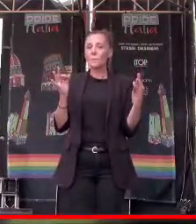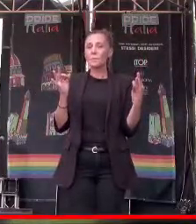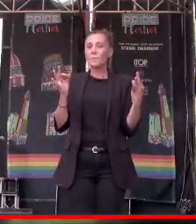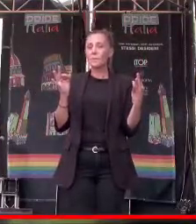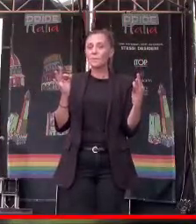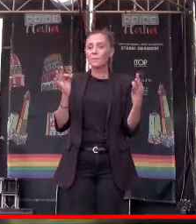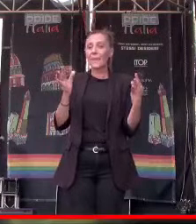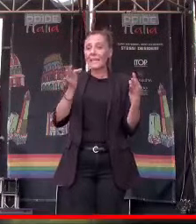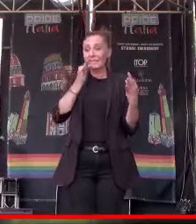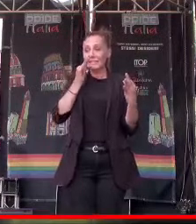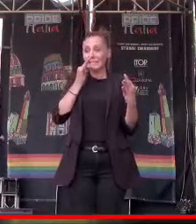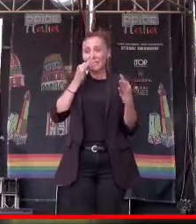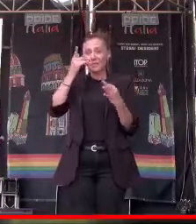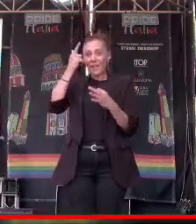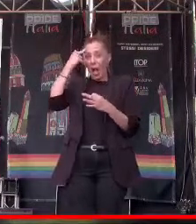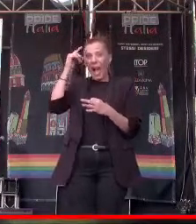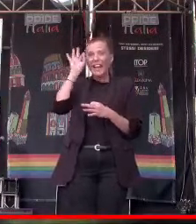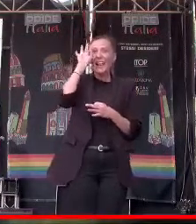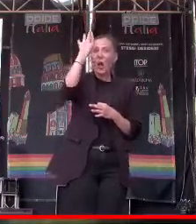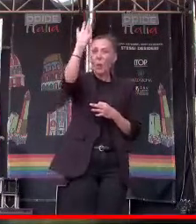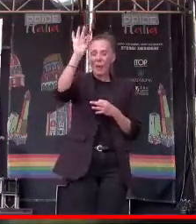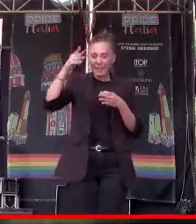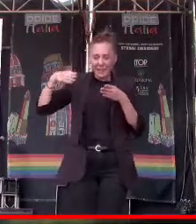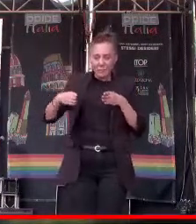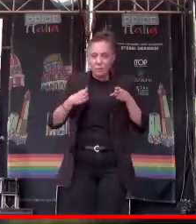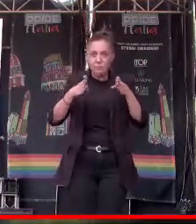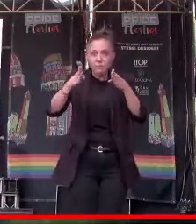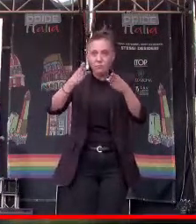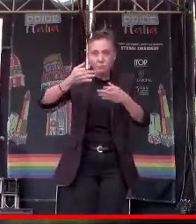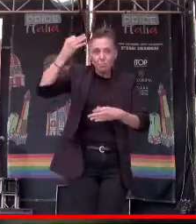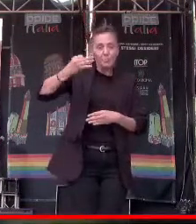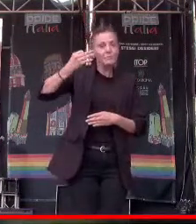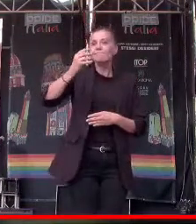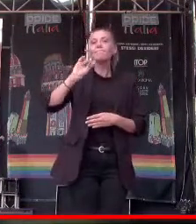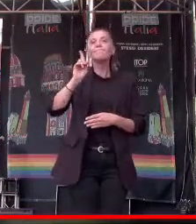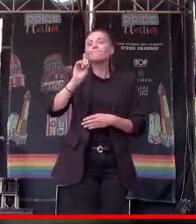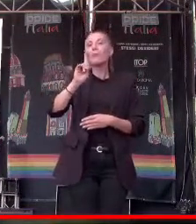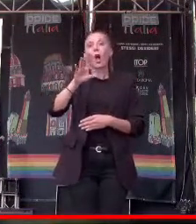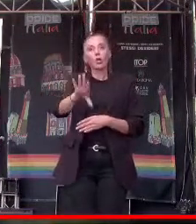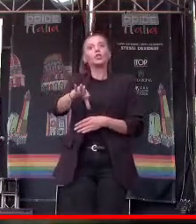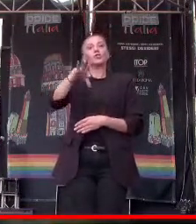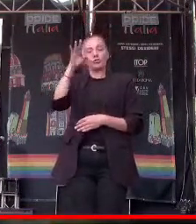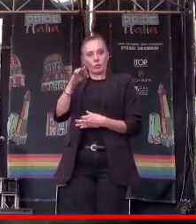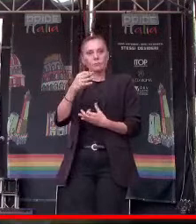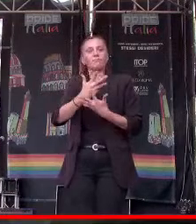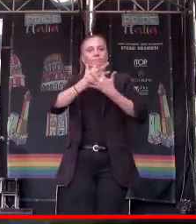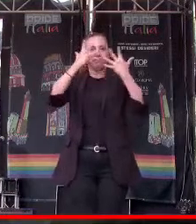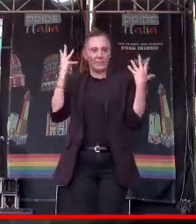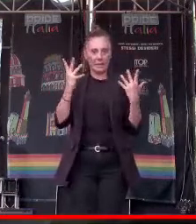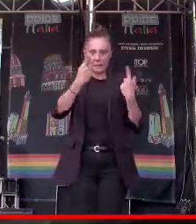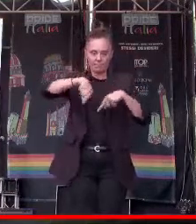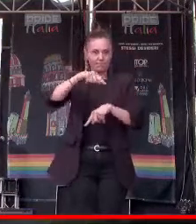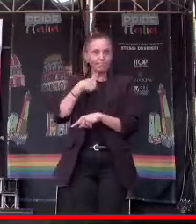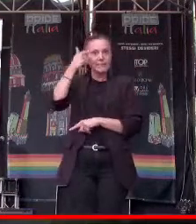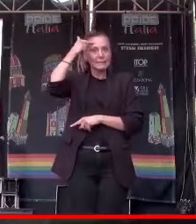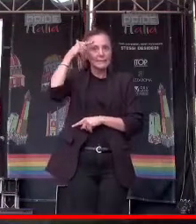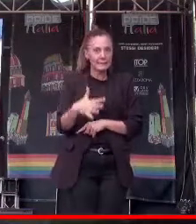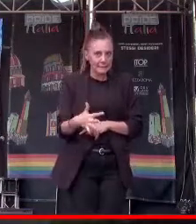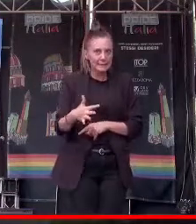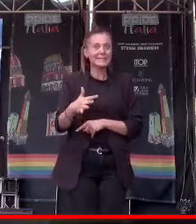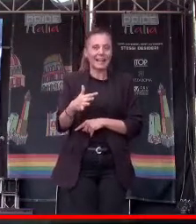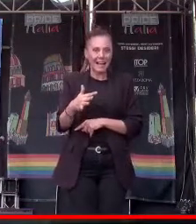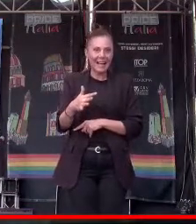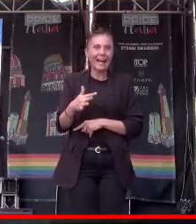un itinerario randomico, ma l'itinerario viene scelto in modo ben preciso. Difatti noi sappiamo,